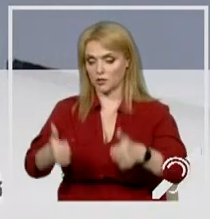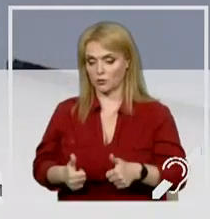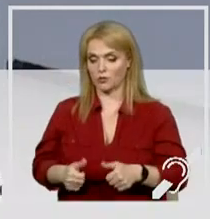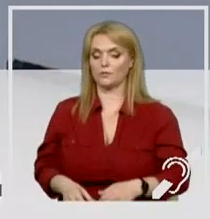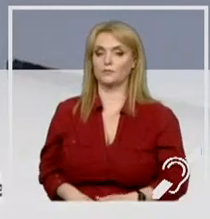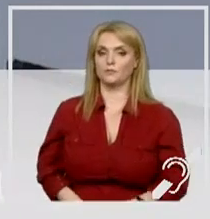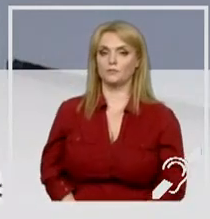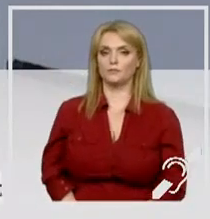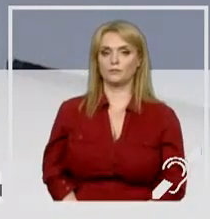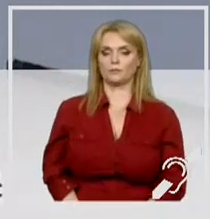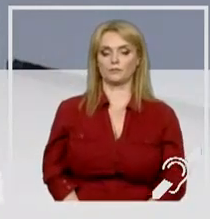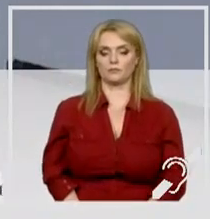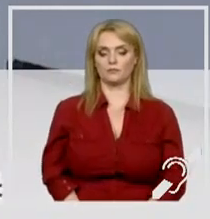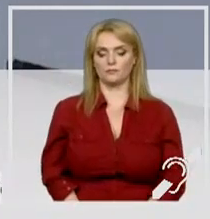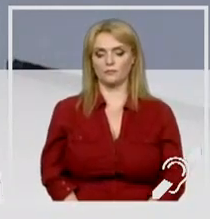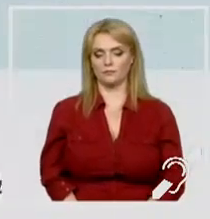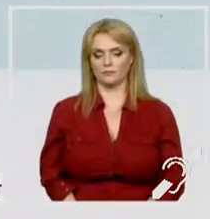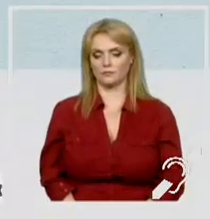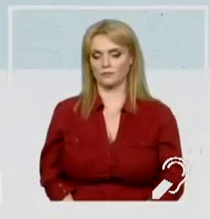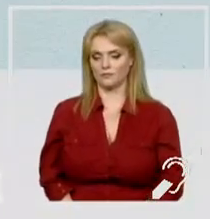Consiliul Național pentru Monumente.